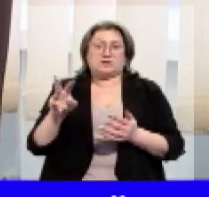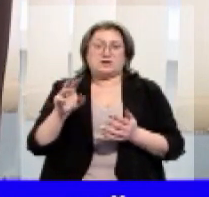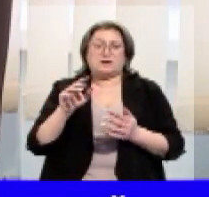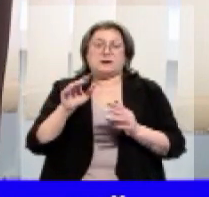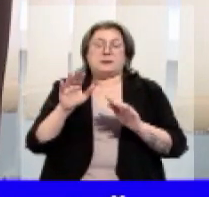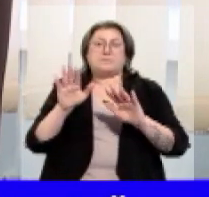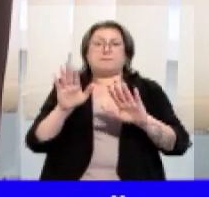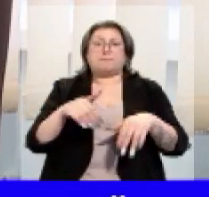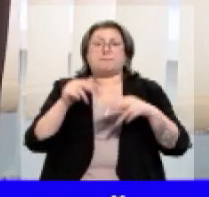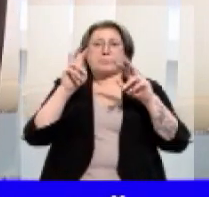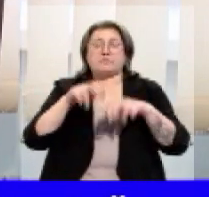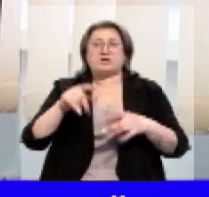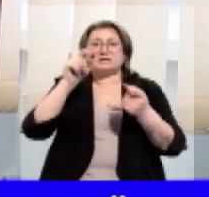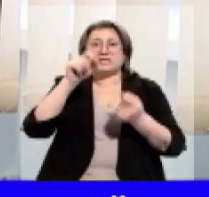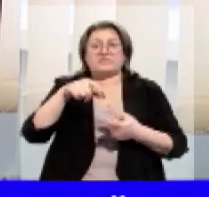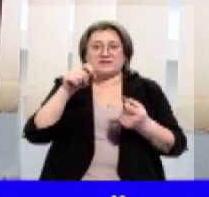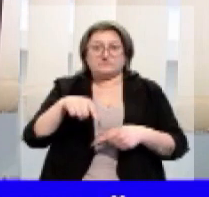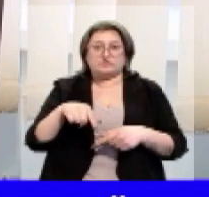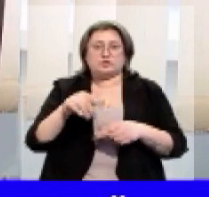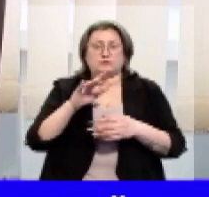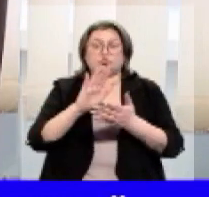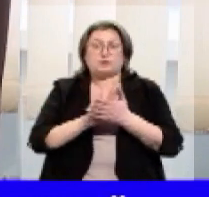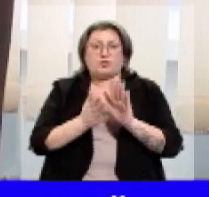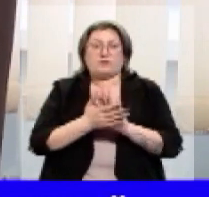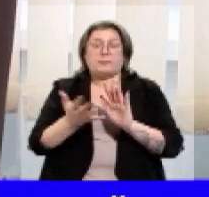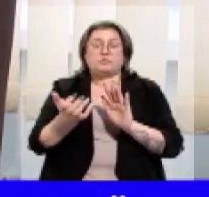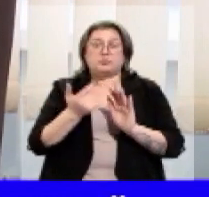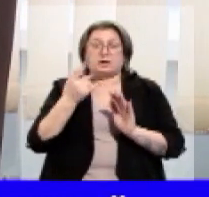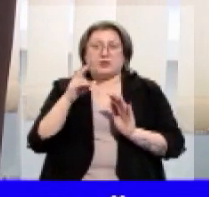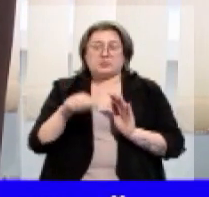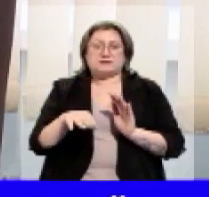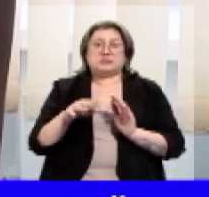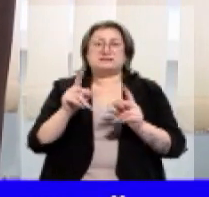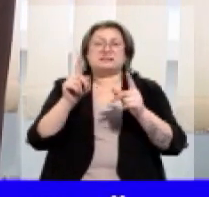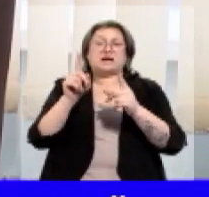пройти проверку на соответствующие условия получения гранта,